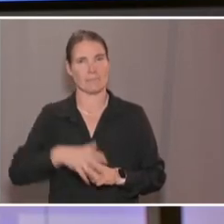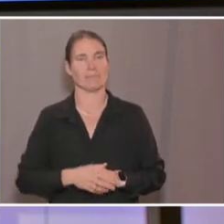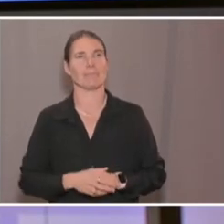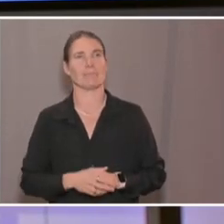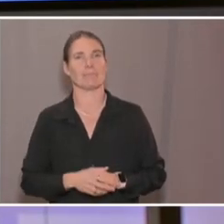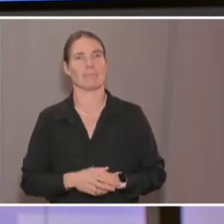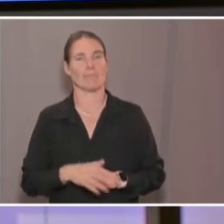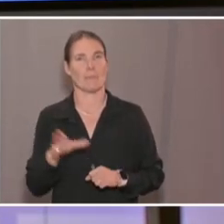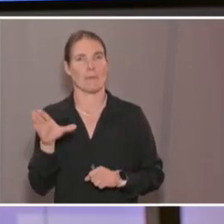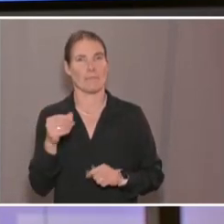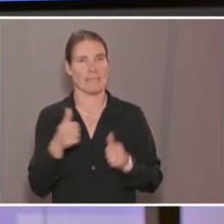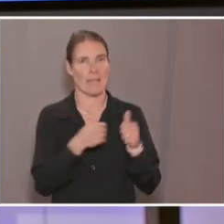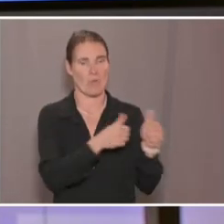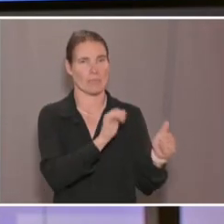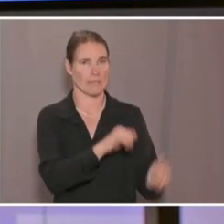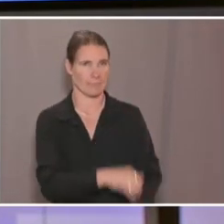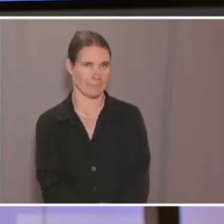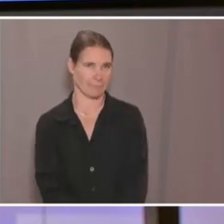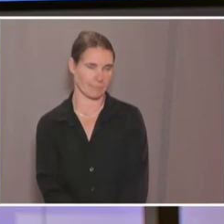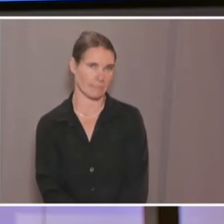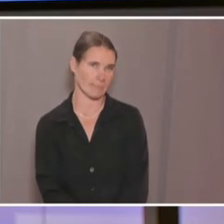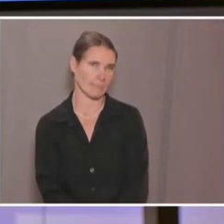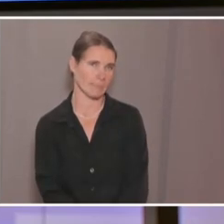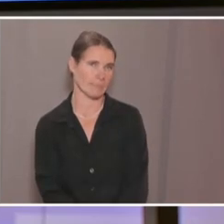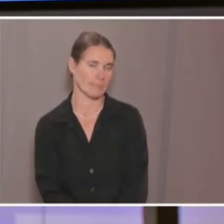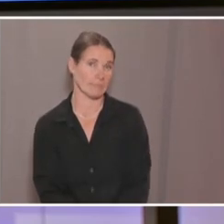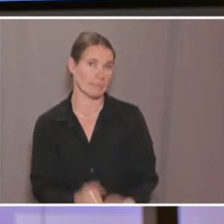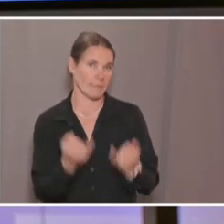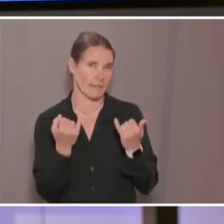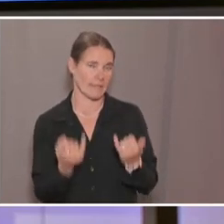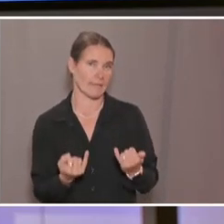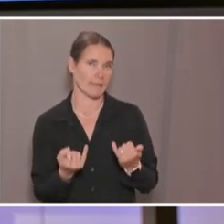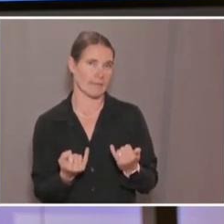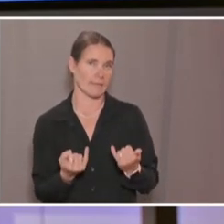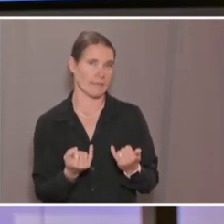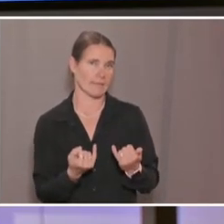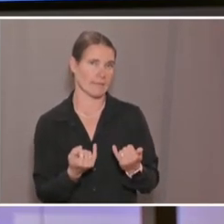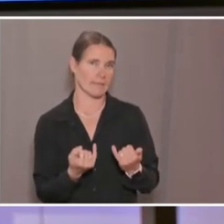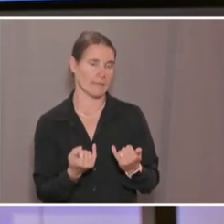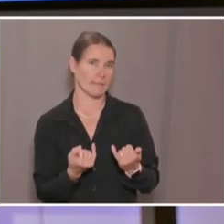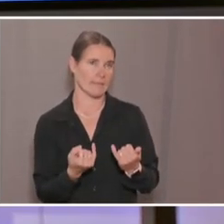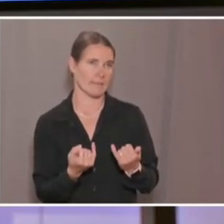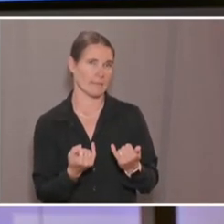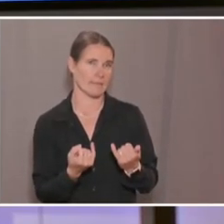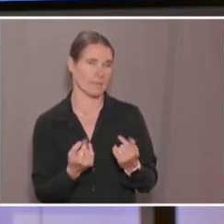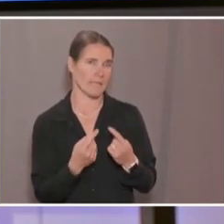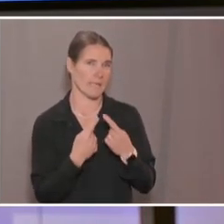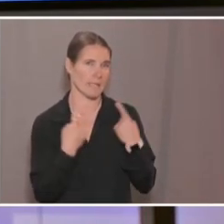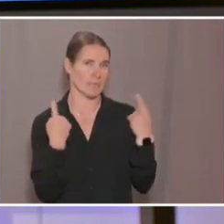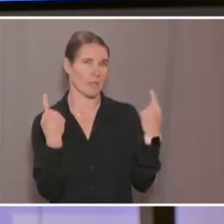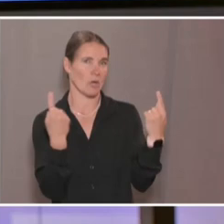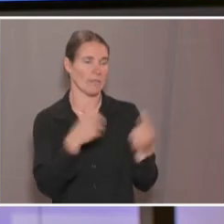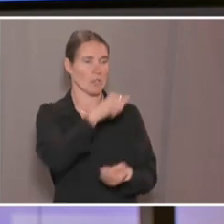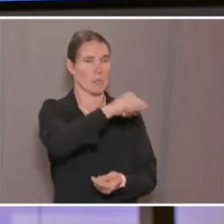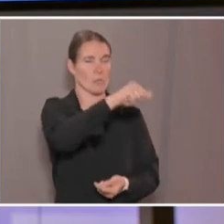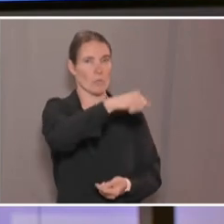Wer Lust hat, kann ja mitgehen. Und jetzt wollen wir gleich mit allen hier im Raum, Sie haben ja eine Tüte bekommen